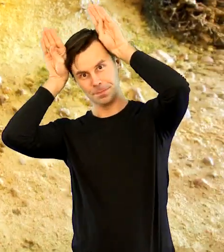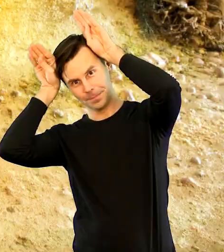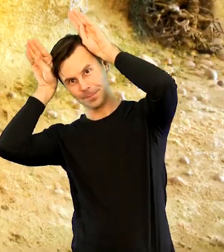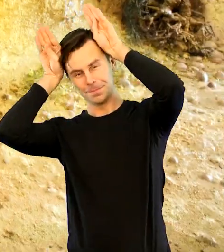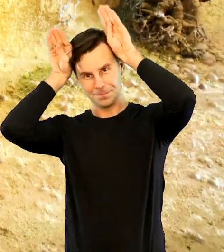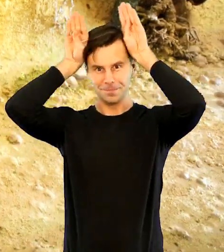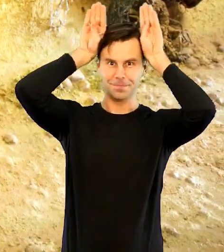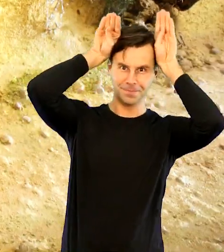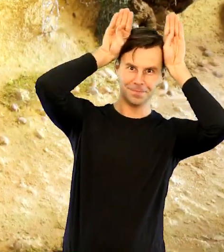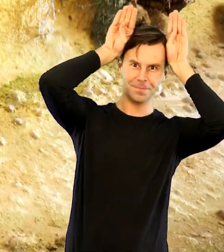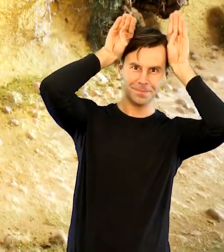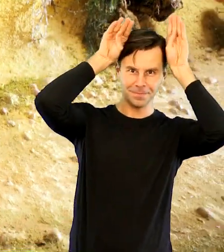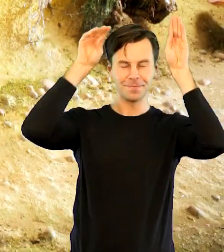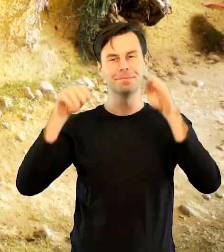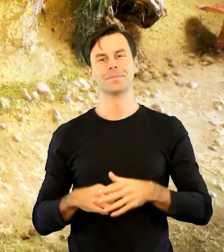parauszek,